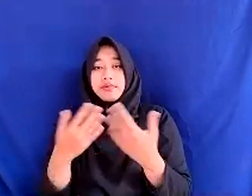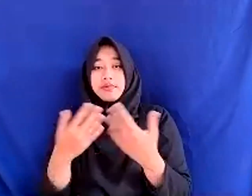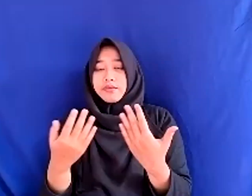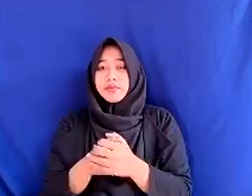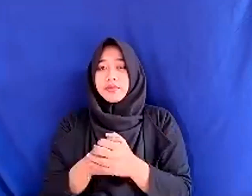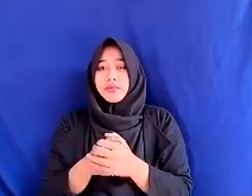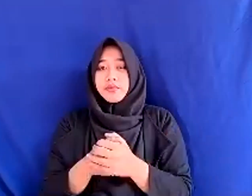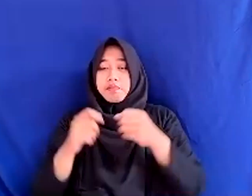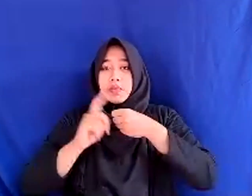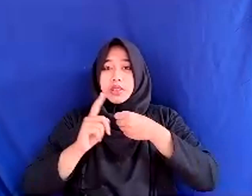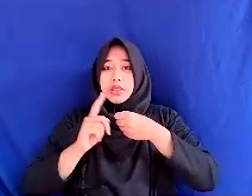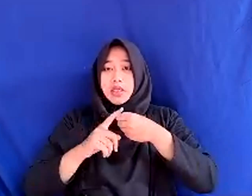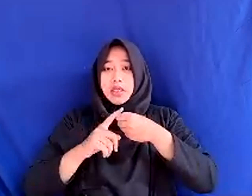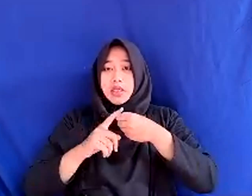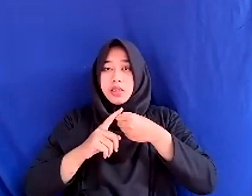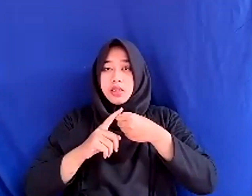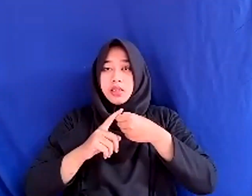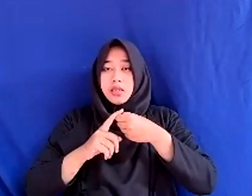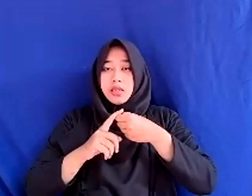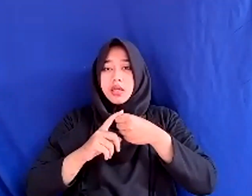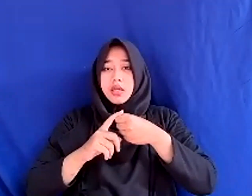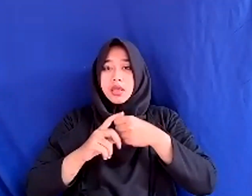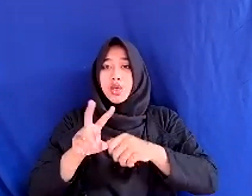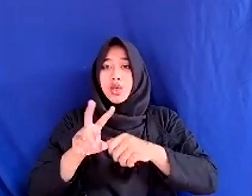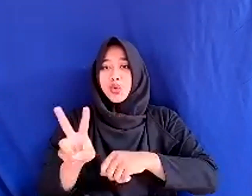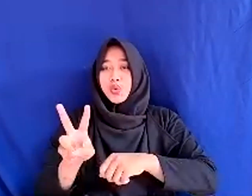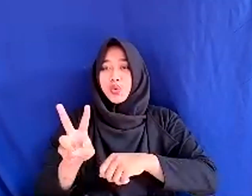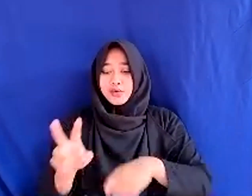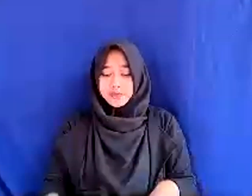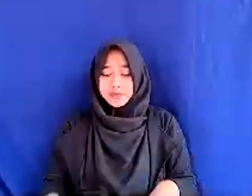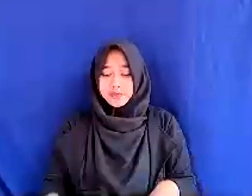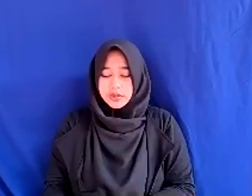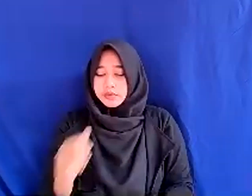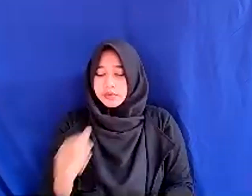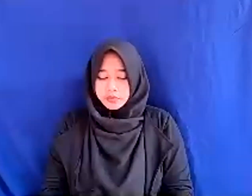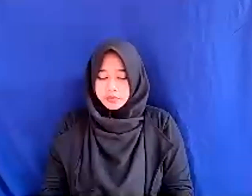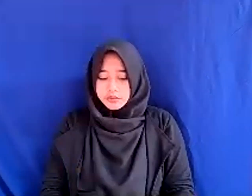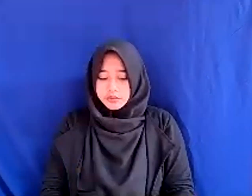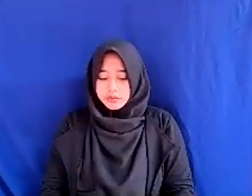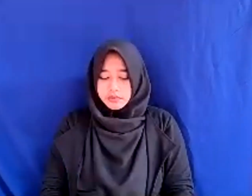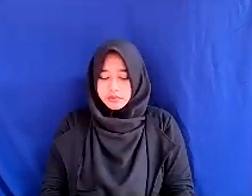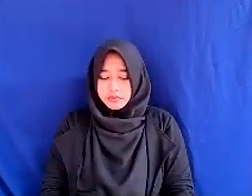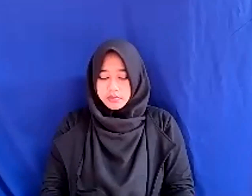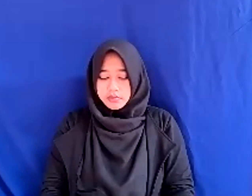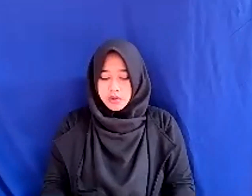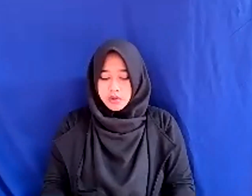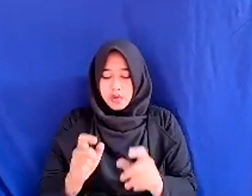pembicara yang kedua, yaitu Ibu Wasingatu.